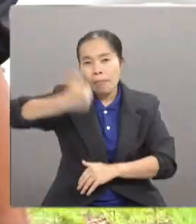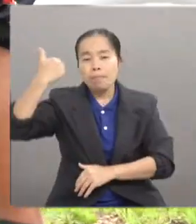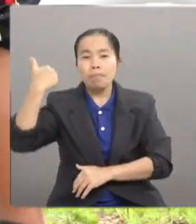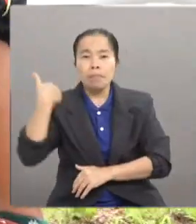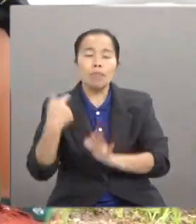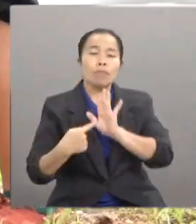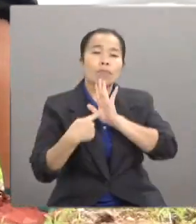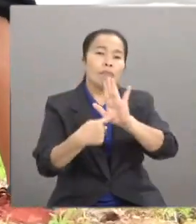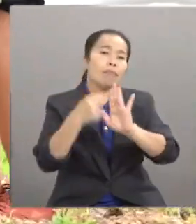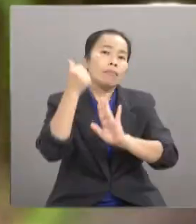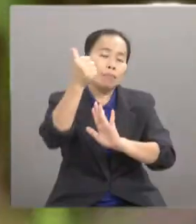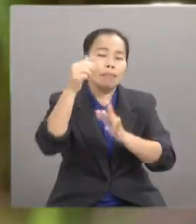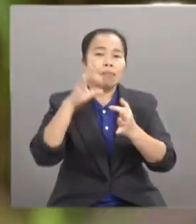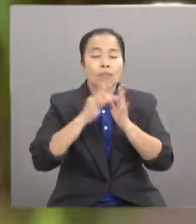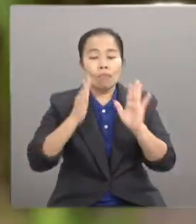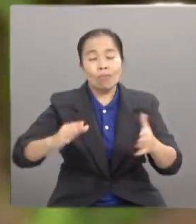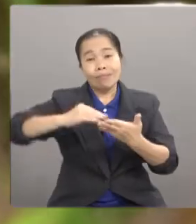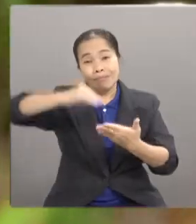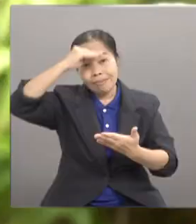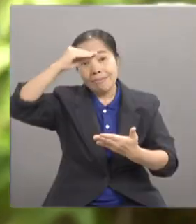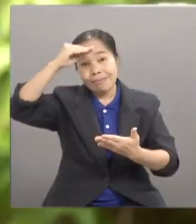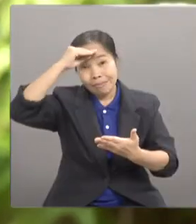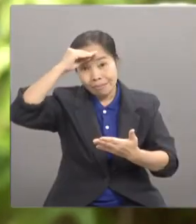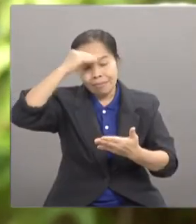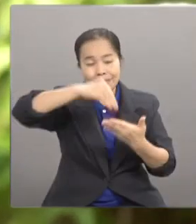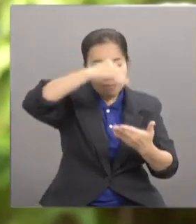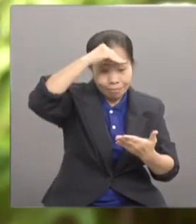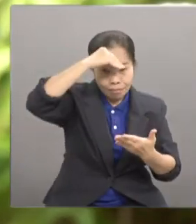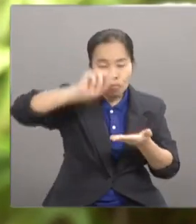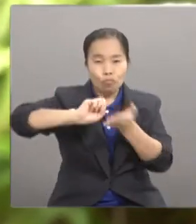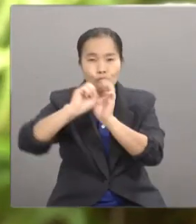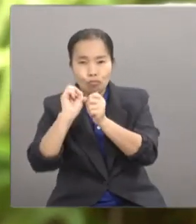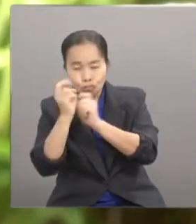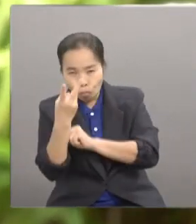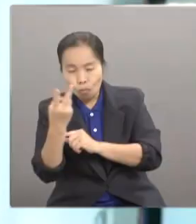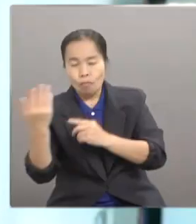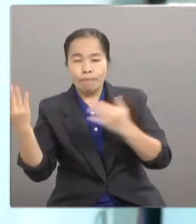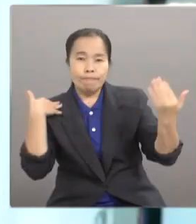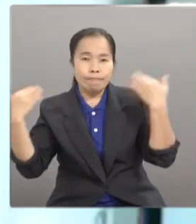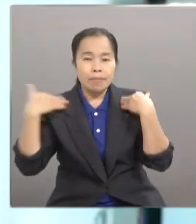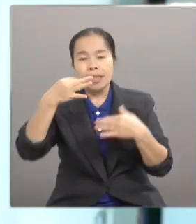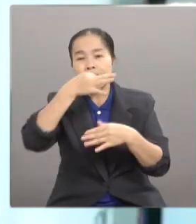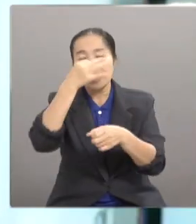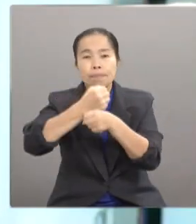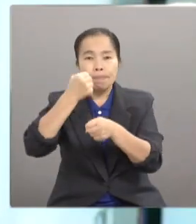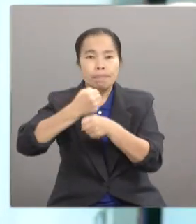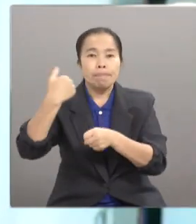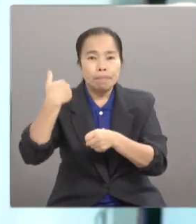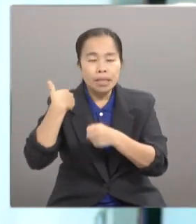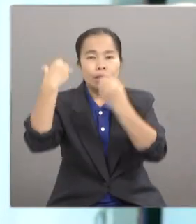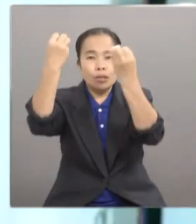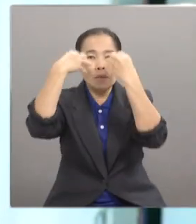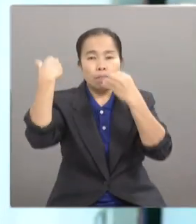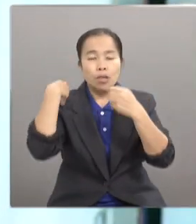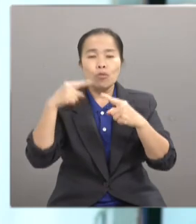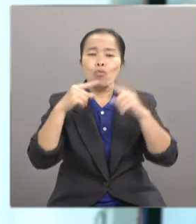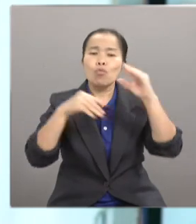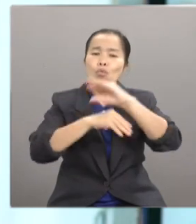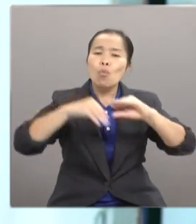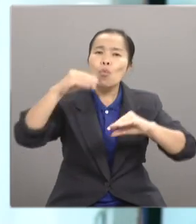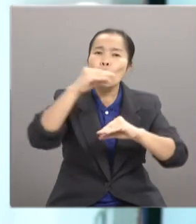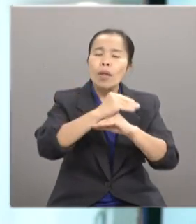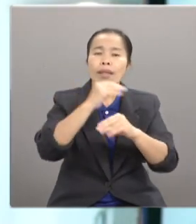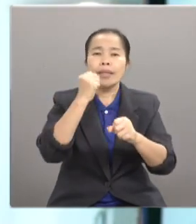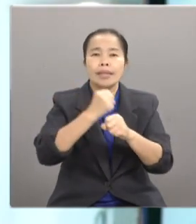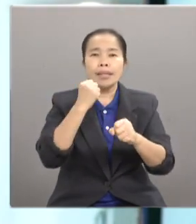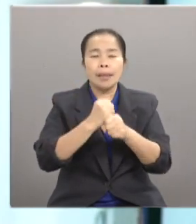คทลDEจัทางเรือกอทางและทเม Lacanาเชนวจน้